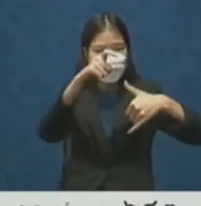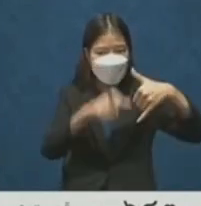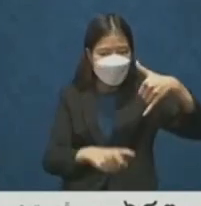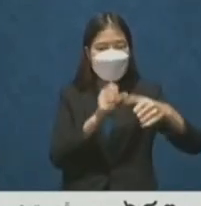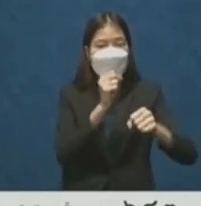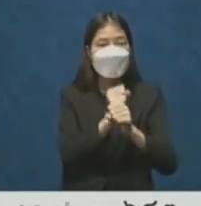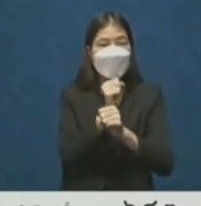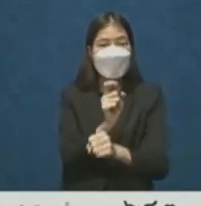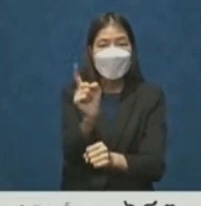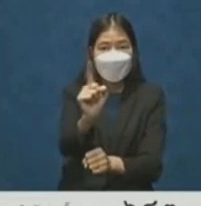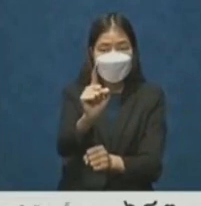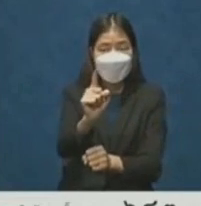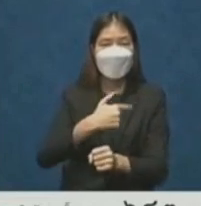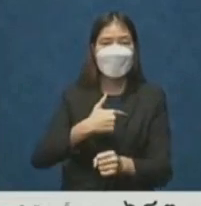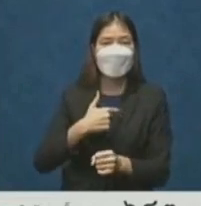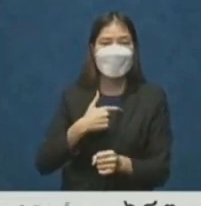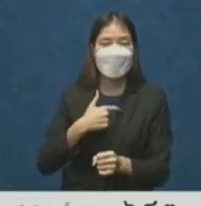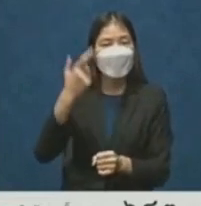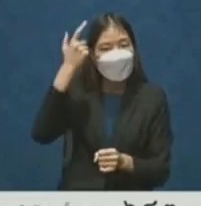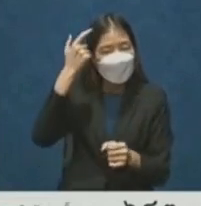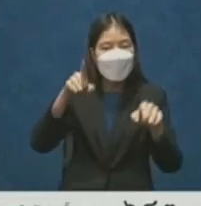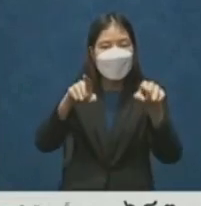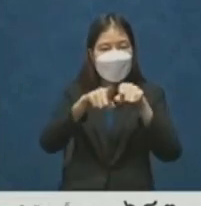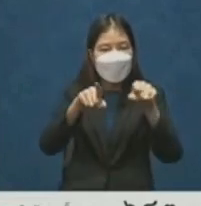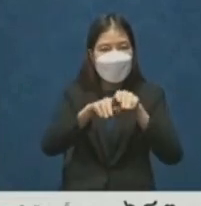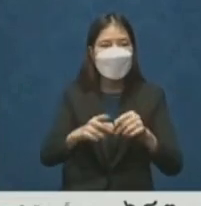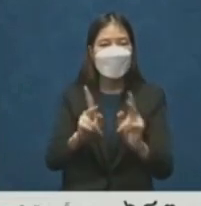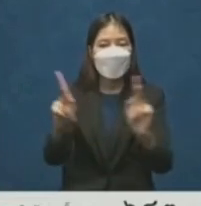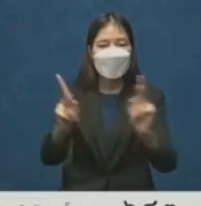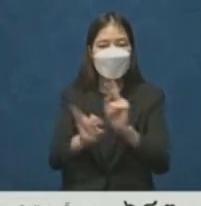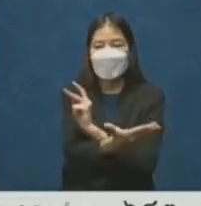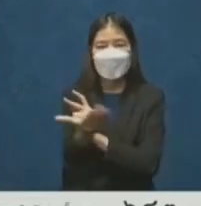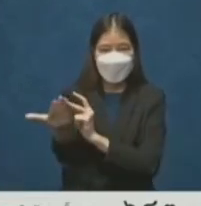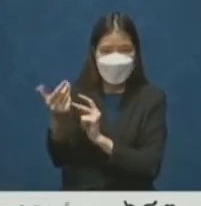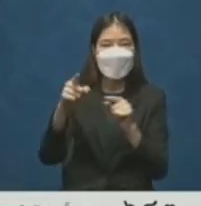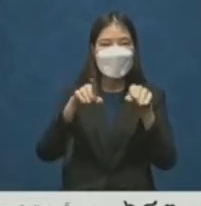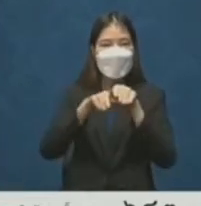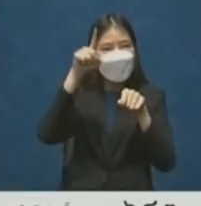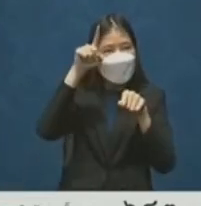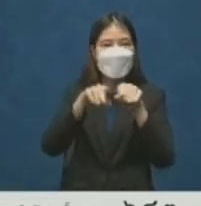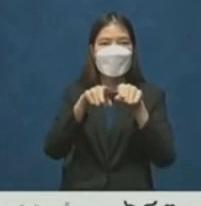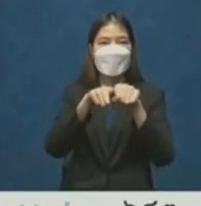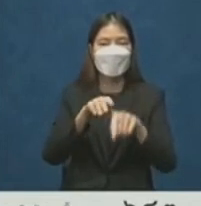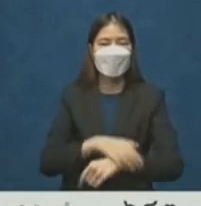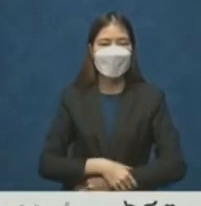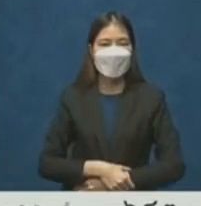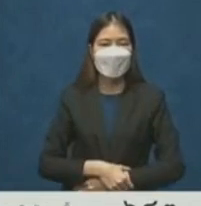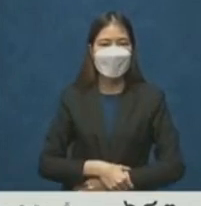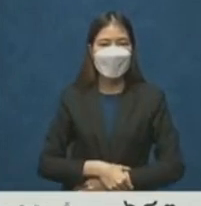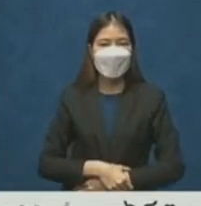การพัฒนาบุคคลทำยังไงผมเห็นด้วยกับท่านกรรมการหลายท่านทุกท่านเล